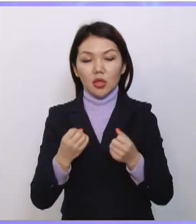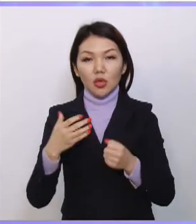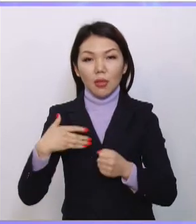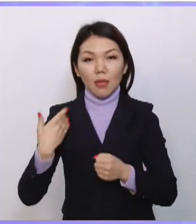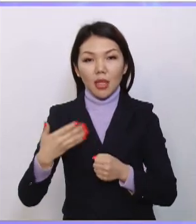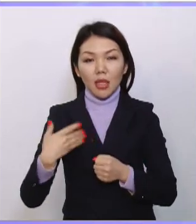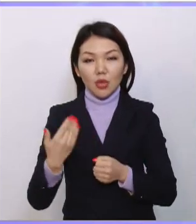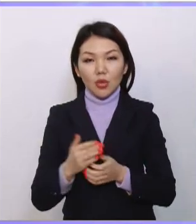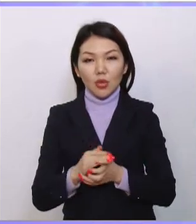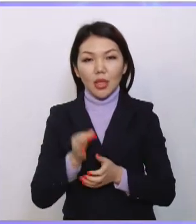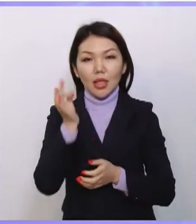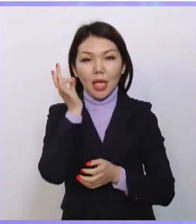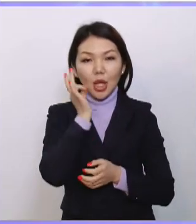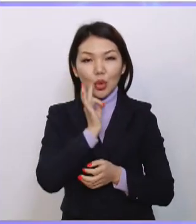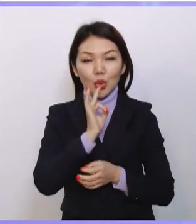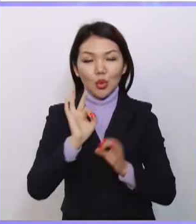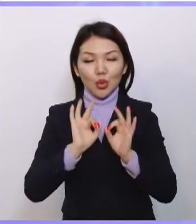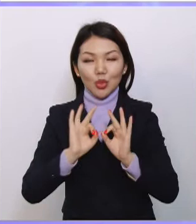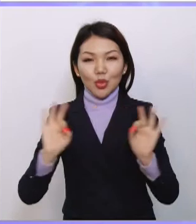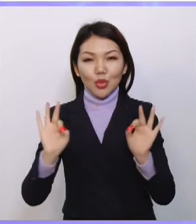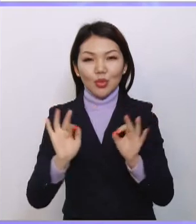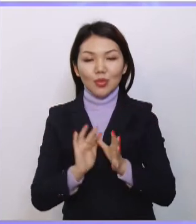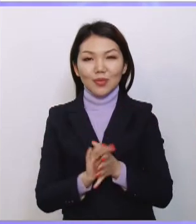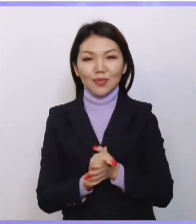Жер жемиштери таттуу, сонун.